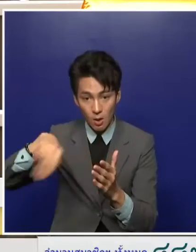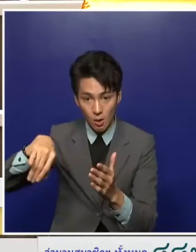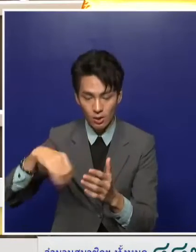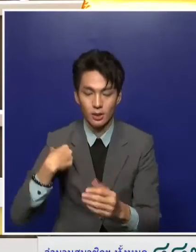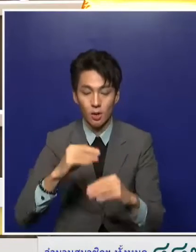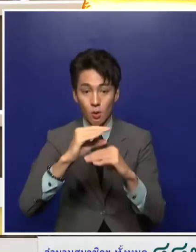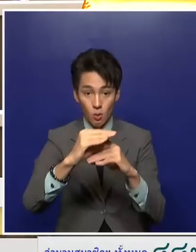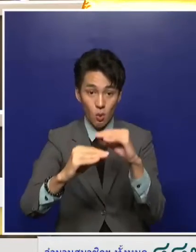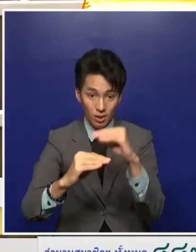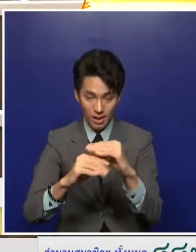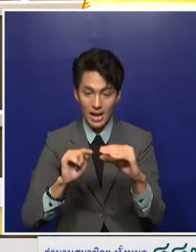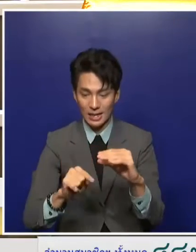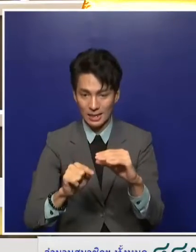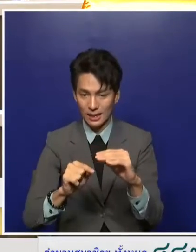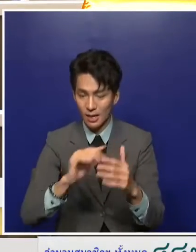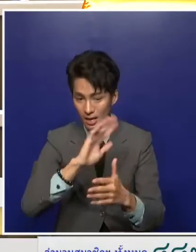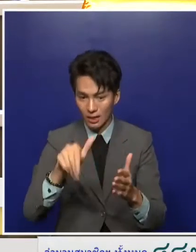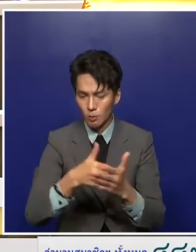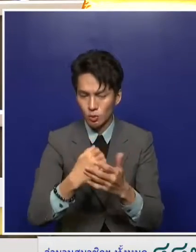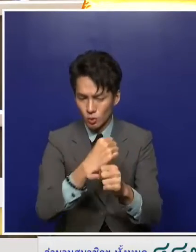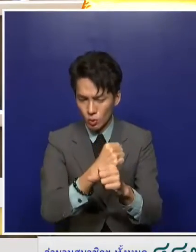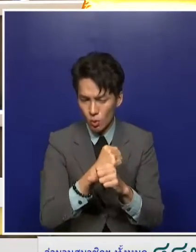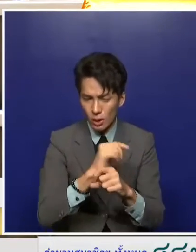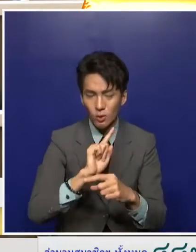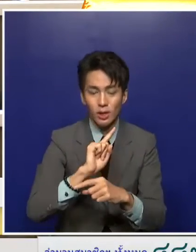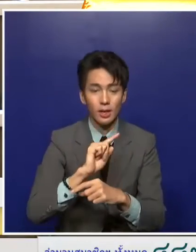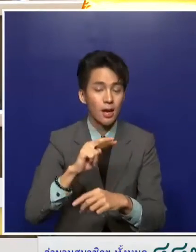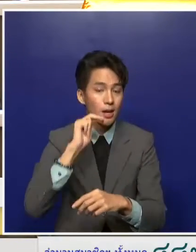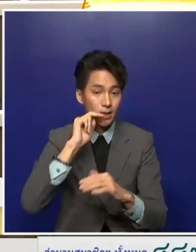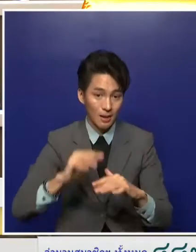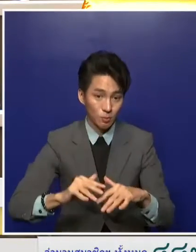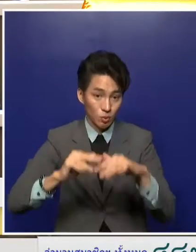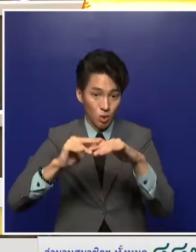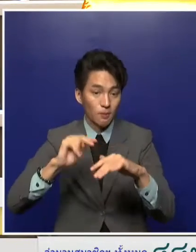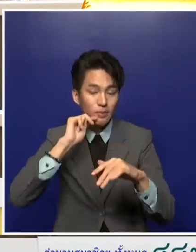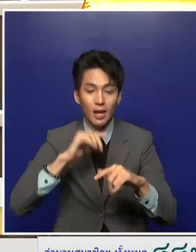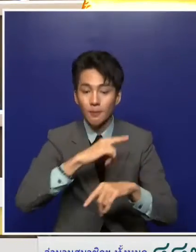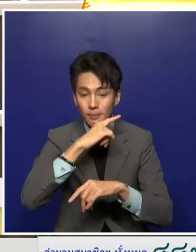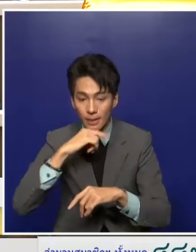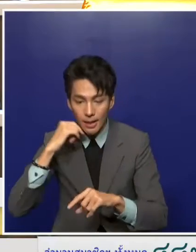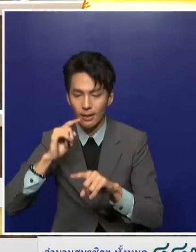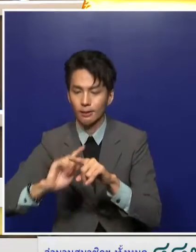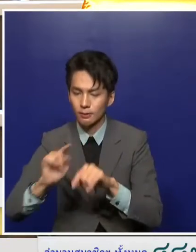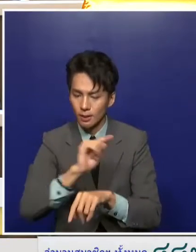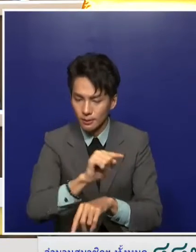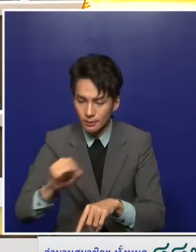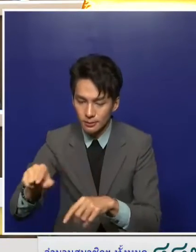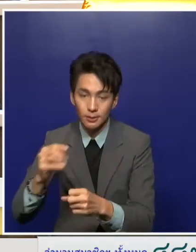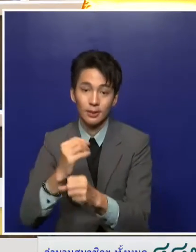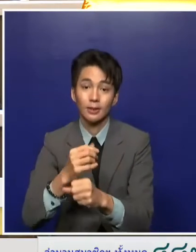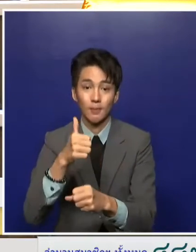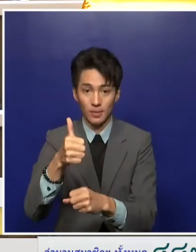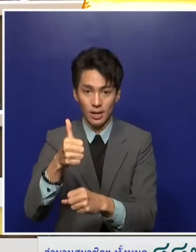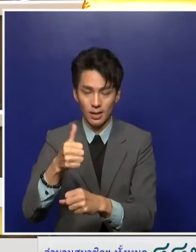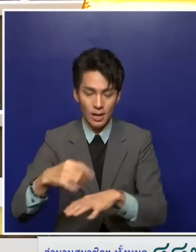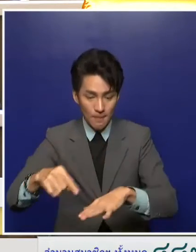จะสามารถช่วยบรรเทาน้ำท่วมน้ำแล้งให้กับประชาชนในพื้นที่นั้นๆได้และในพื้นที่หลายหมื่น